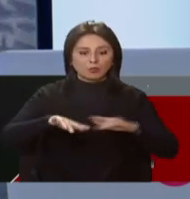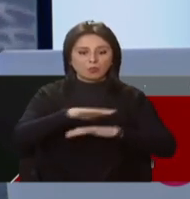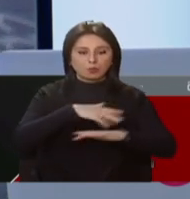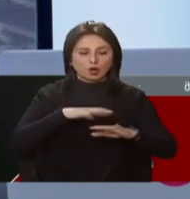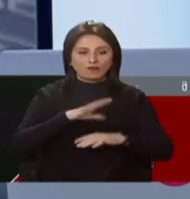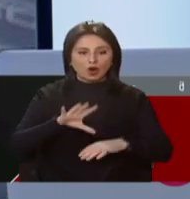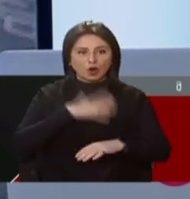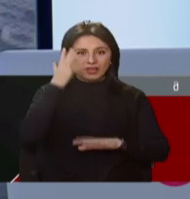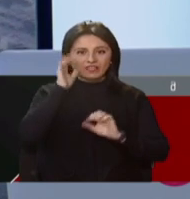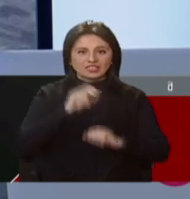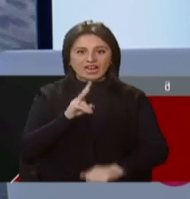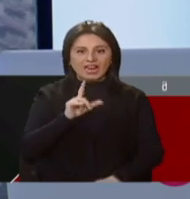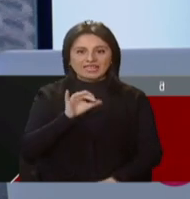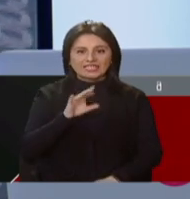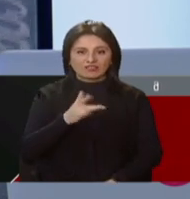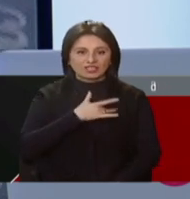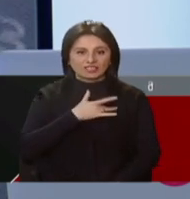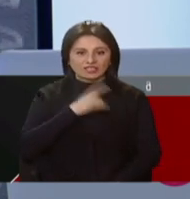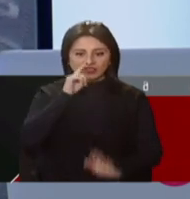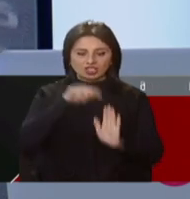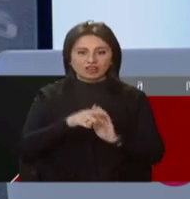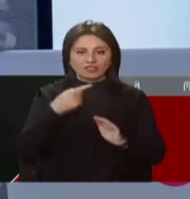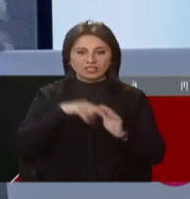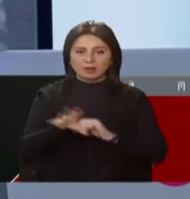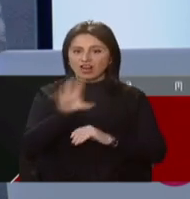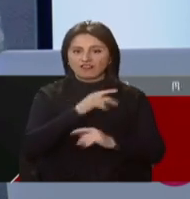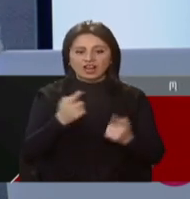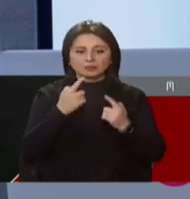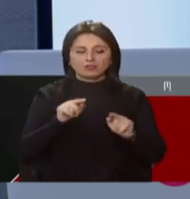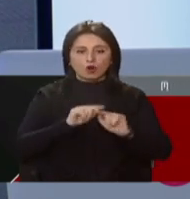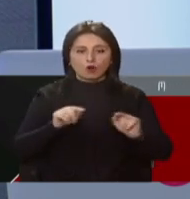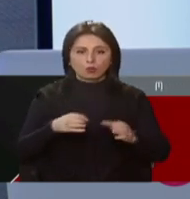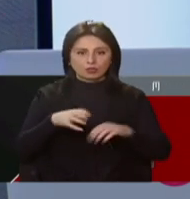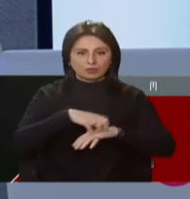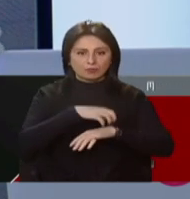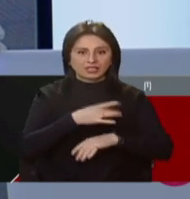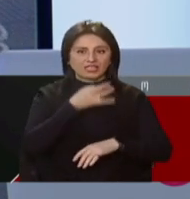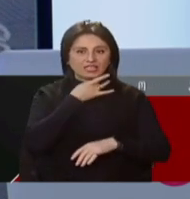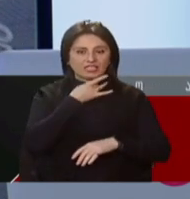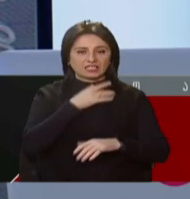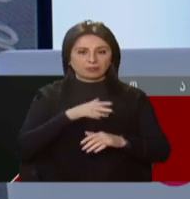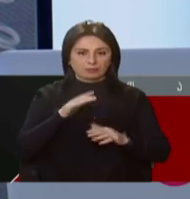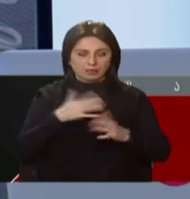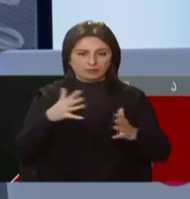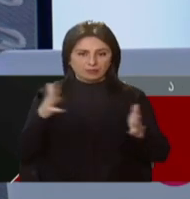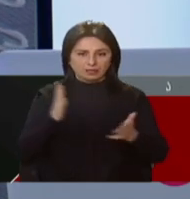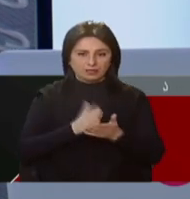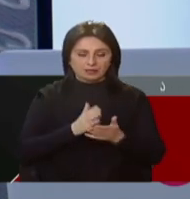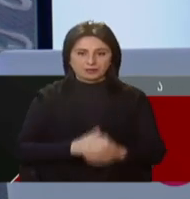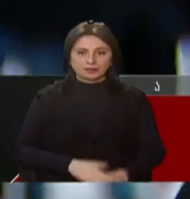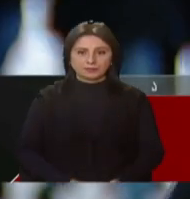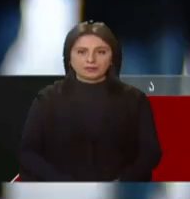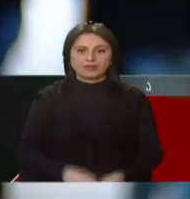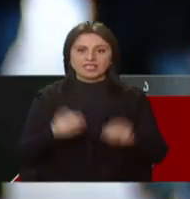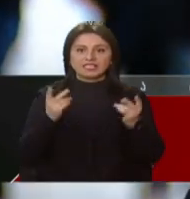ექს თავდაცვის მინისტრ კეზერაშვილის სავარაუდო ჩარევის გამო ყველაზე მსხვილ ოპოზიციურ პარტიაში კრიზისი სულ უფრო მწვავდება.